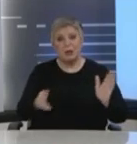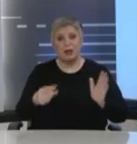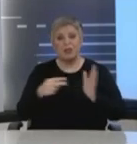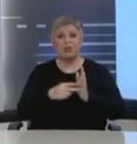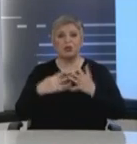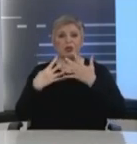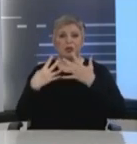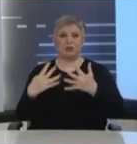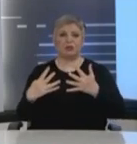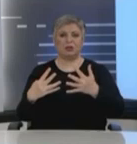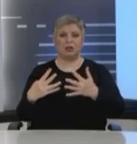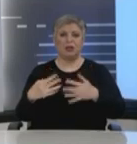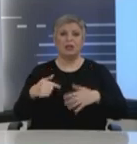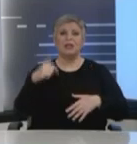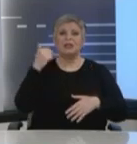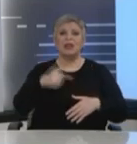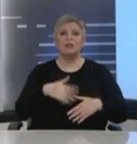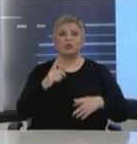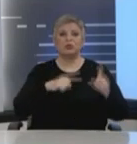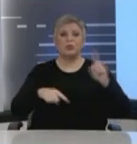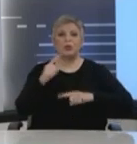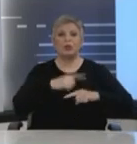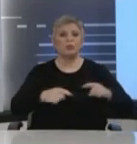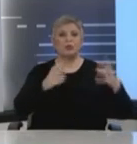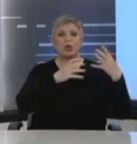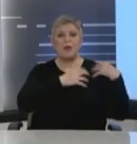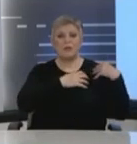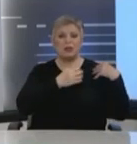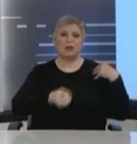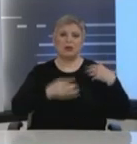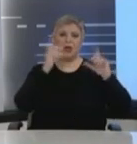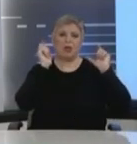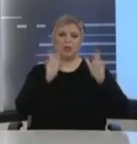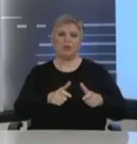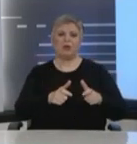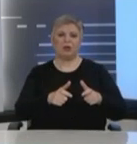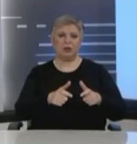2004-2009 που φέρνει φαρδιά πλατιά την υπογραφή της Νέας Δημοκρατίας.